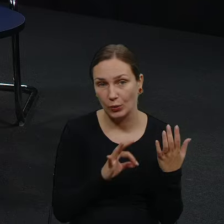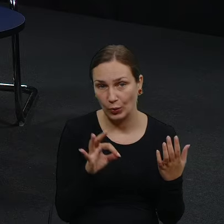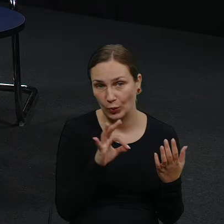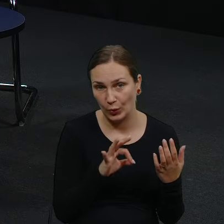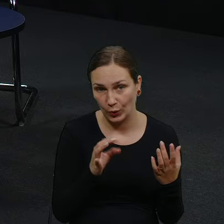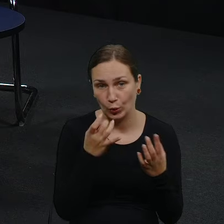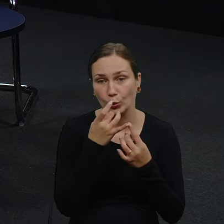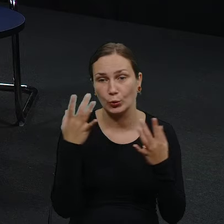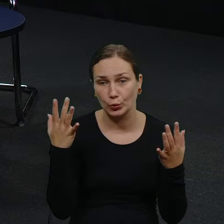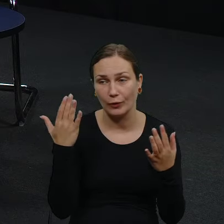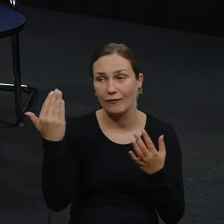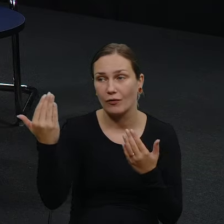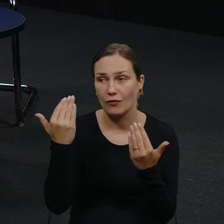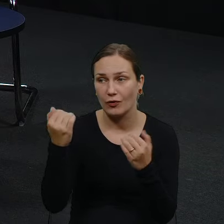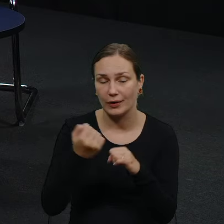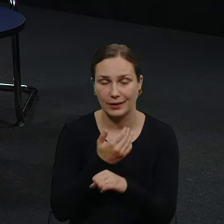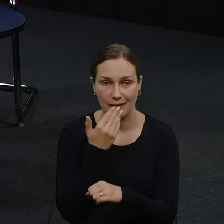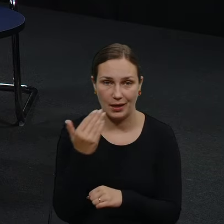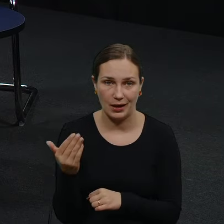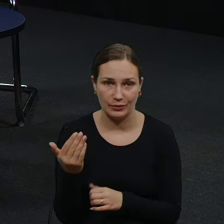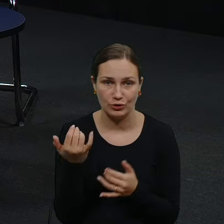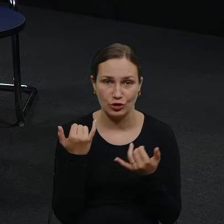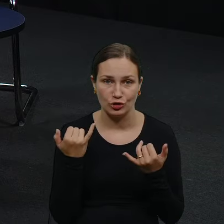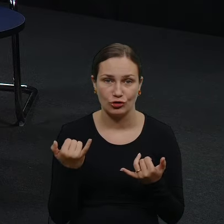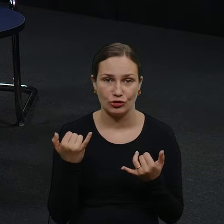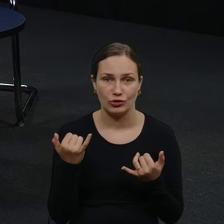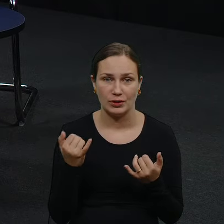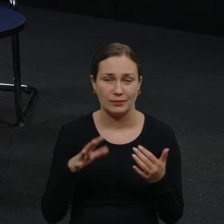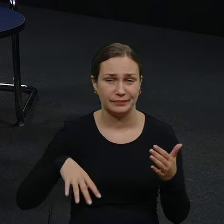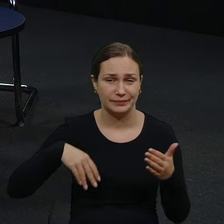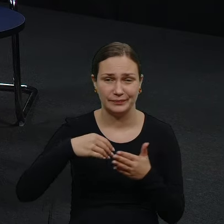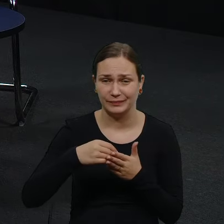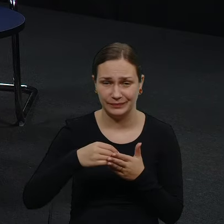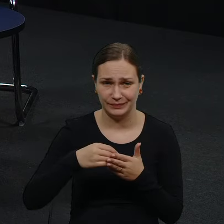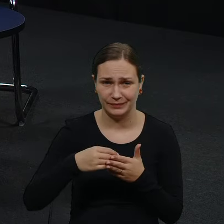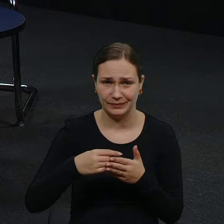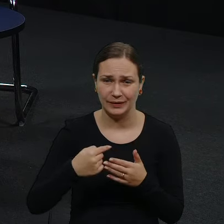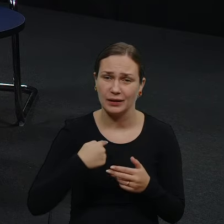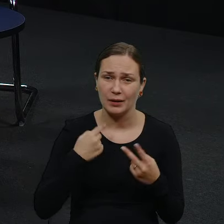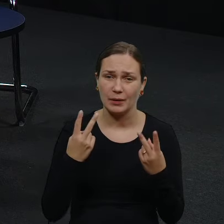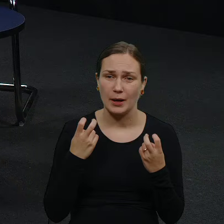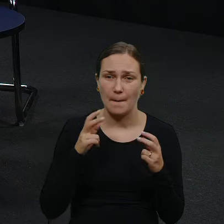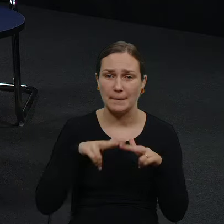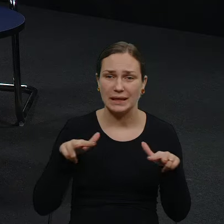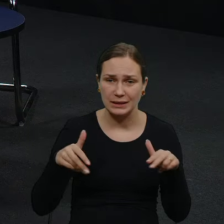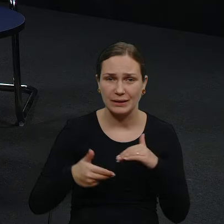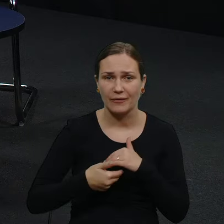reikia kultūrininkų klausti. Šiandien visi mane, reiškia, iki šiol kultūrininkai vadina